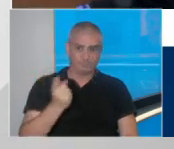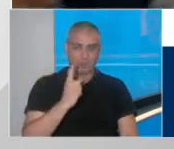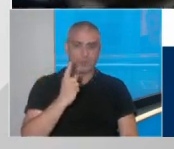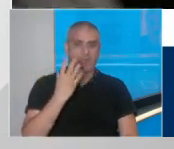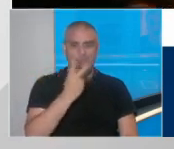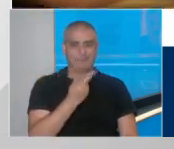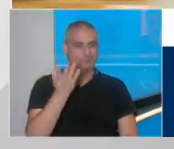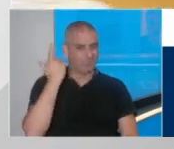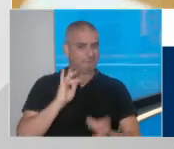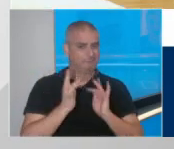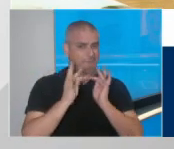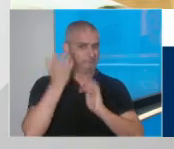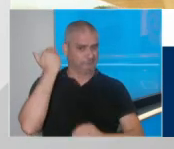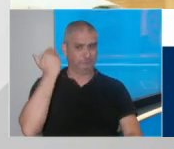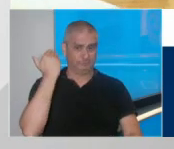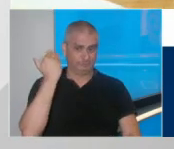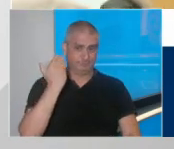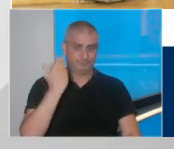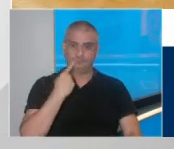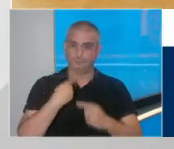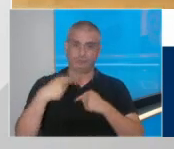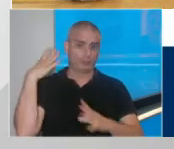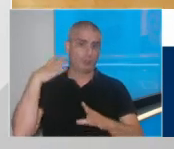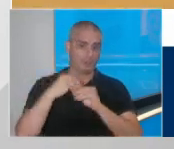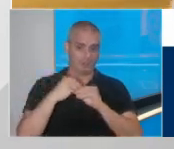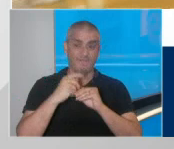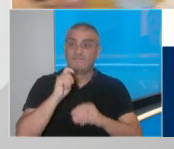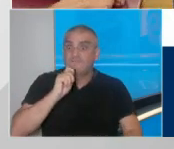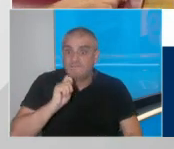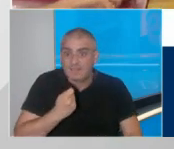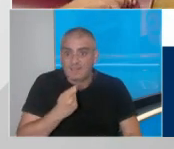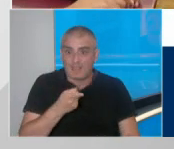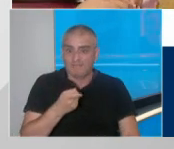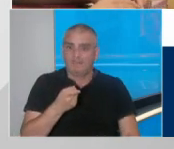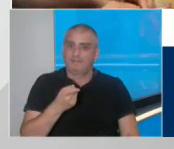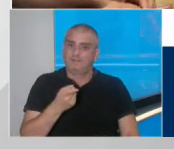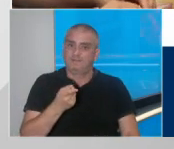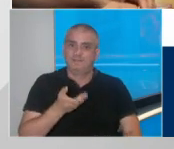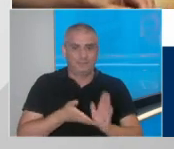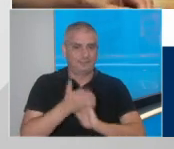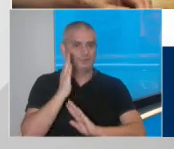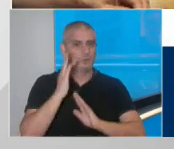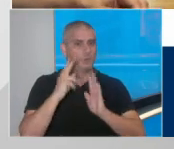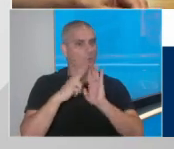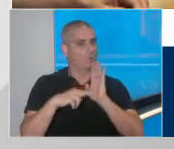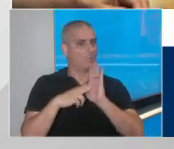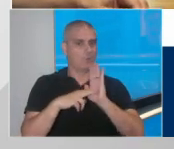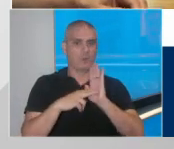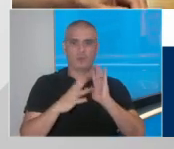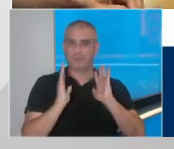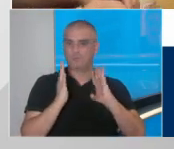מעט מתחים עברו ביניהם בשנה האחרונה, ודווקא יצאו משם כל מיני